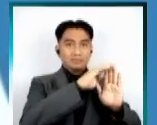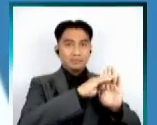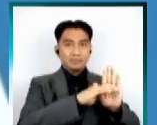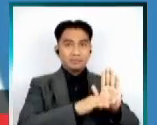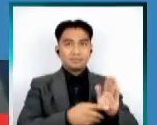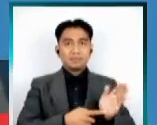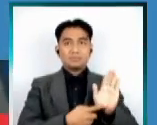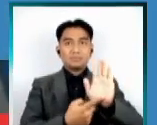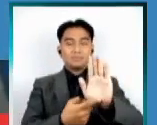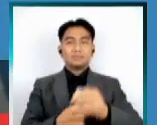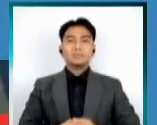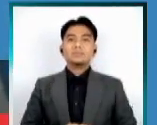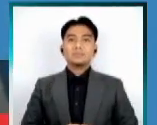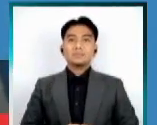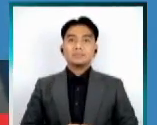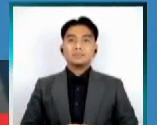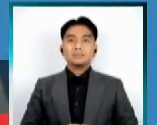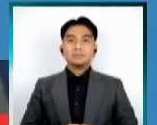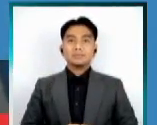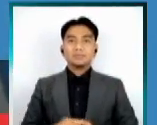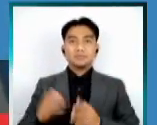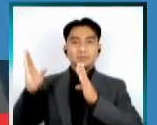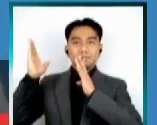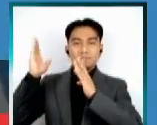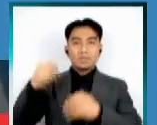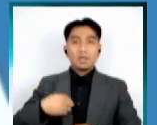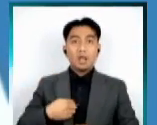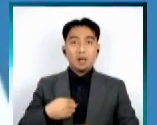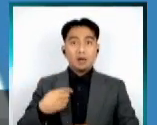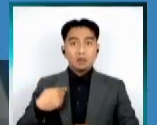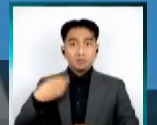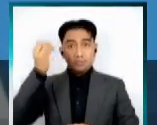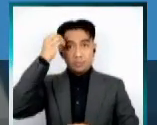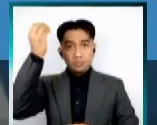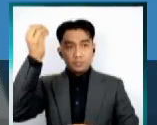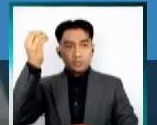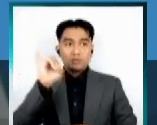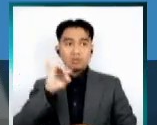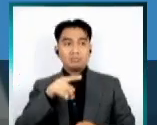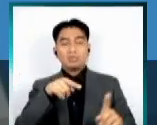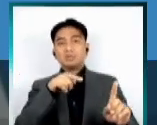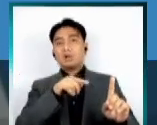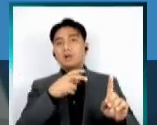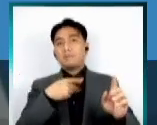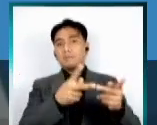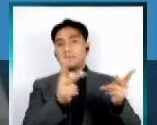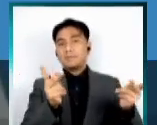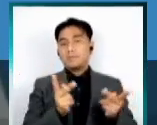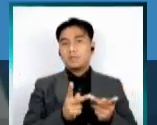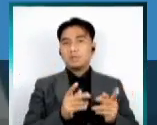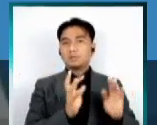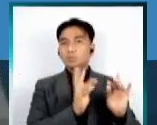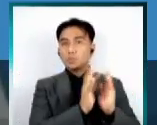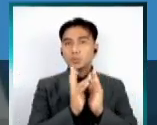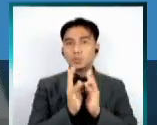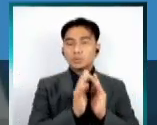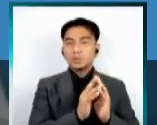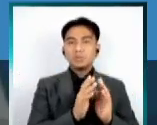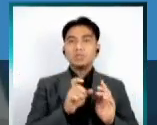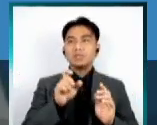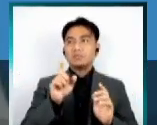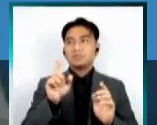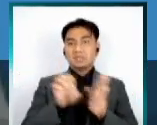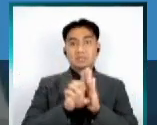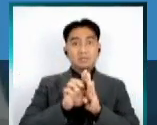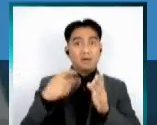Ang aking paningin po, basta crowded, baka kinakailangan po. Pero outdoors po kasi meron ding mga